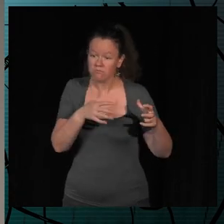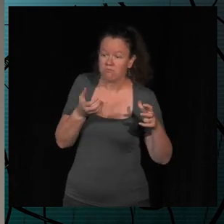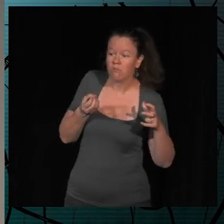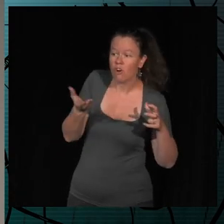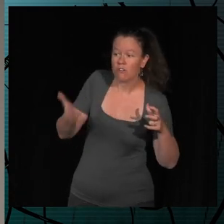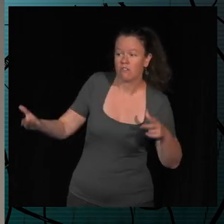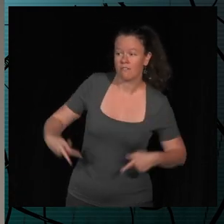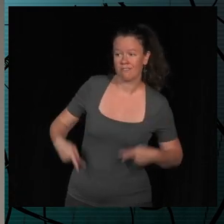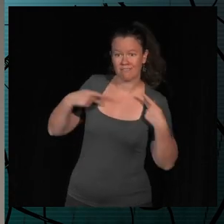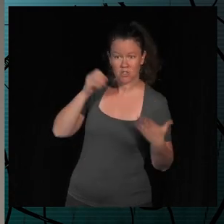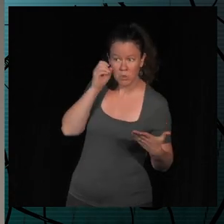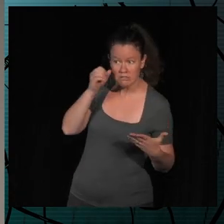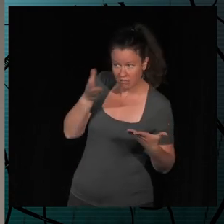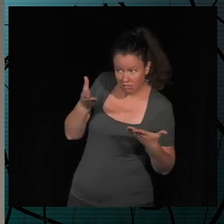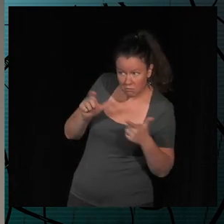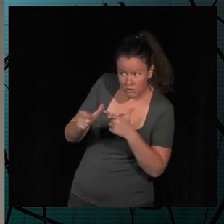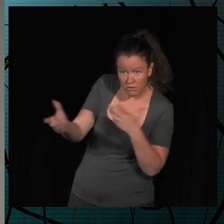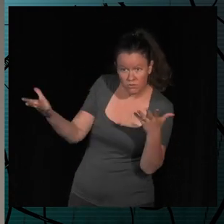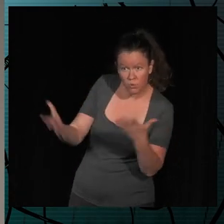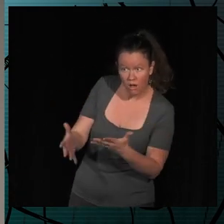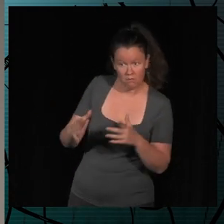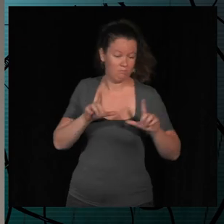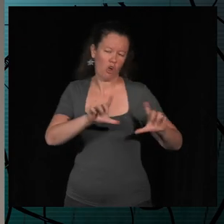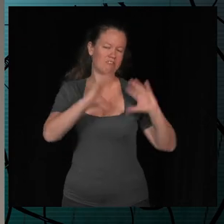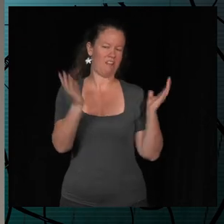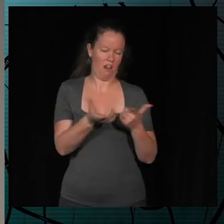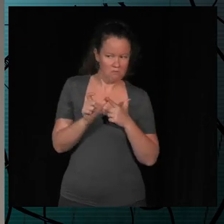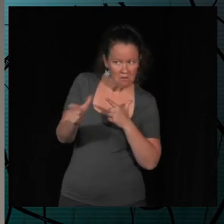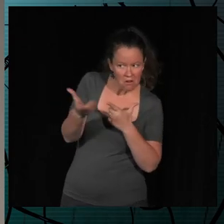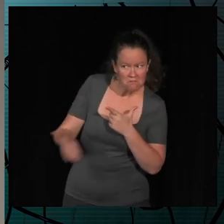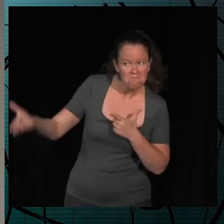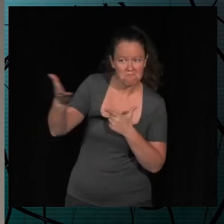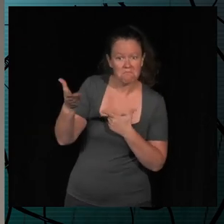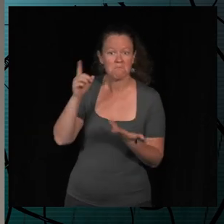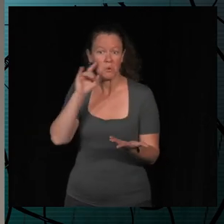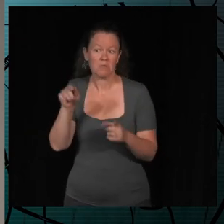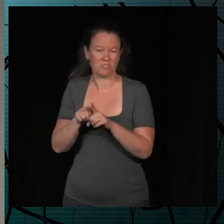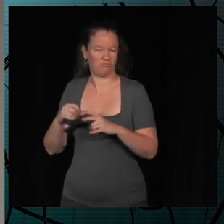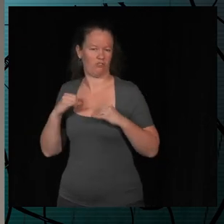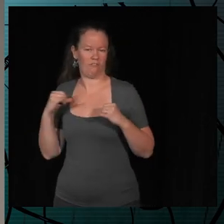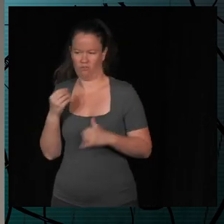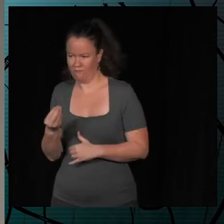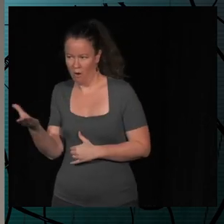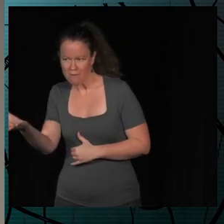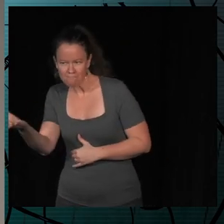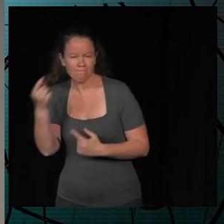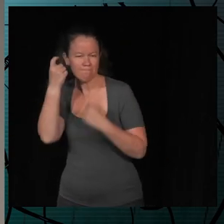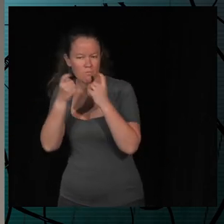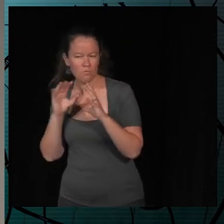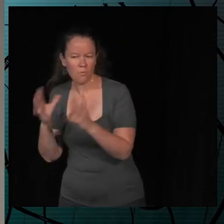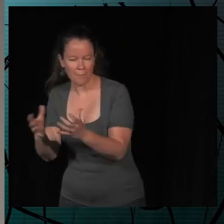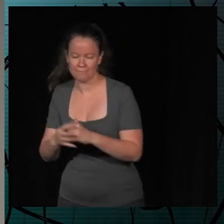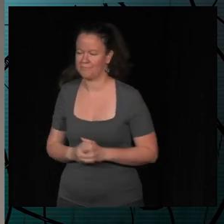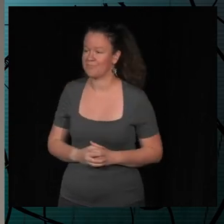quotidiennes et cell des plus jeunes cette matinée s'inscrit dans le cadre de prestart prestart le festival